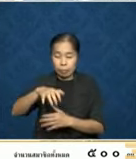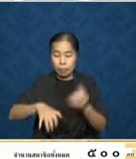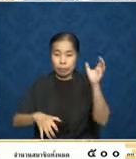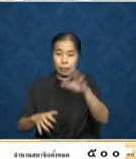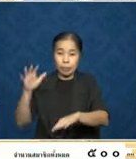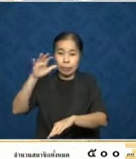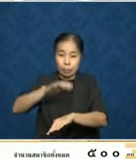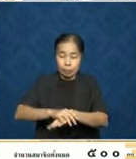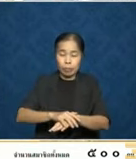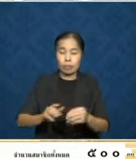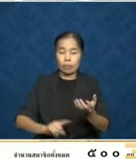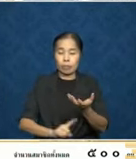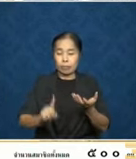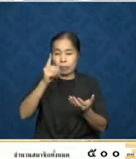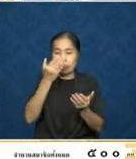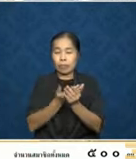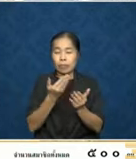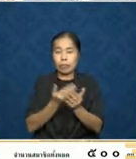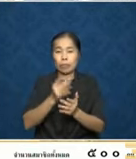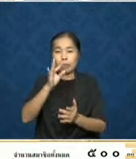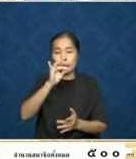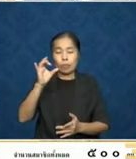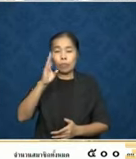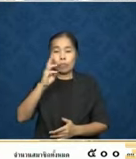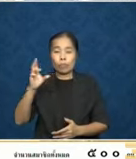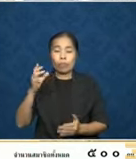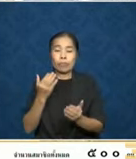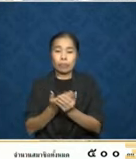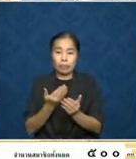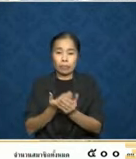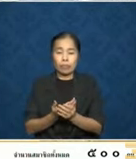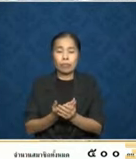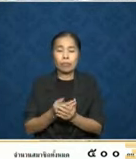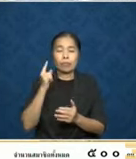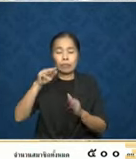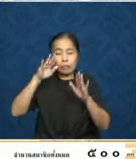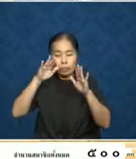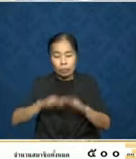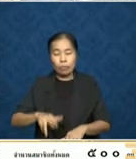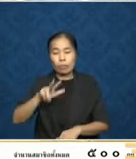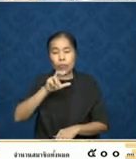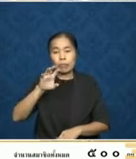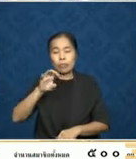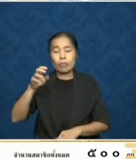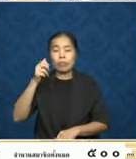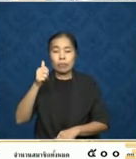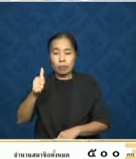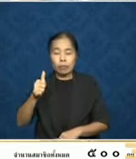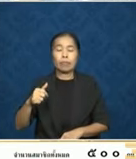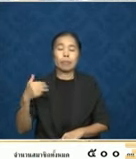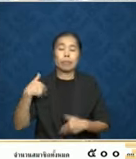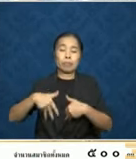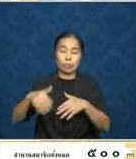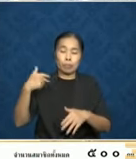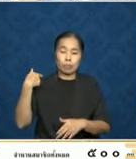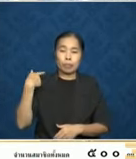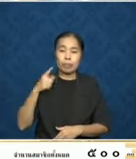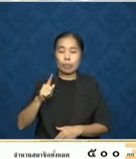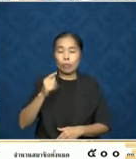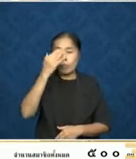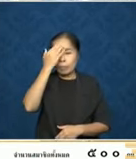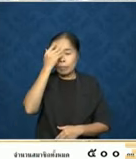ง800บาทต่อตันถ้าให้เอกชนมาทำเนี่ยเราอาจจะเหลือแค่ 3-400 บาทต่อตันนะครับประชาชนได้ประโยชน์ครับเพราะว่าแต่ก่